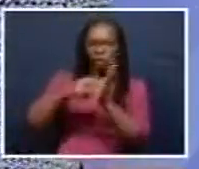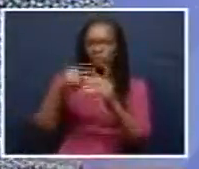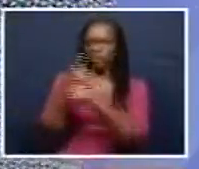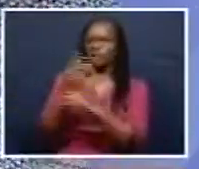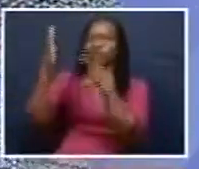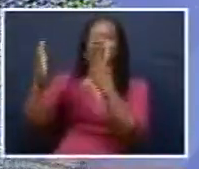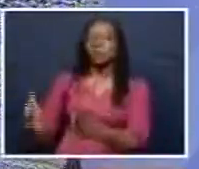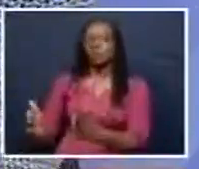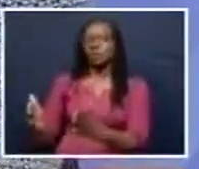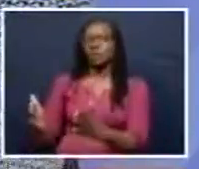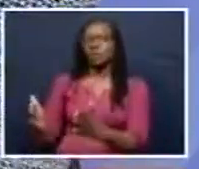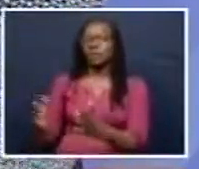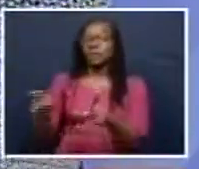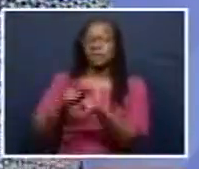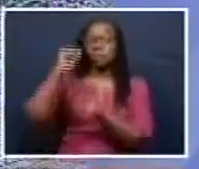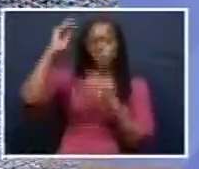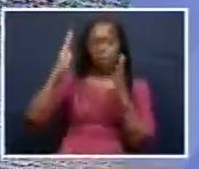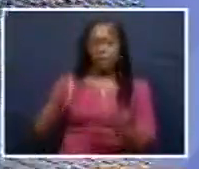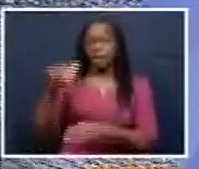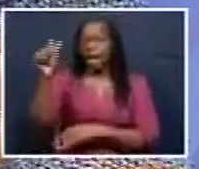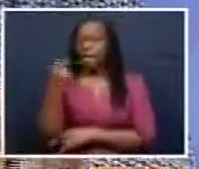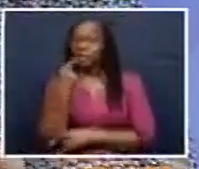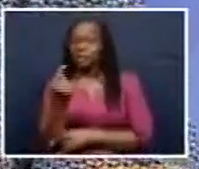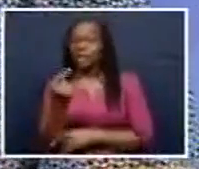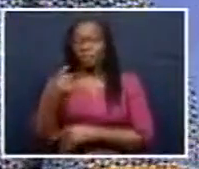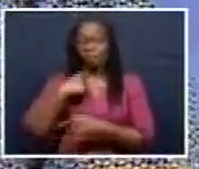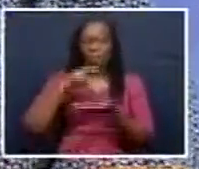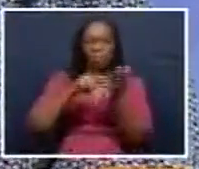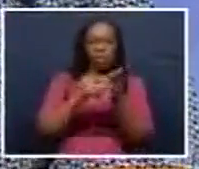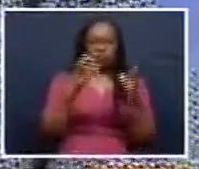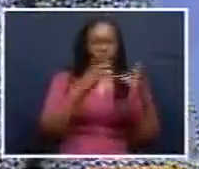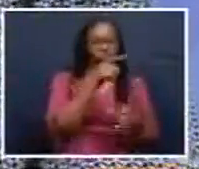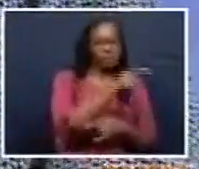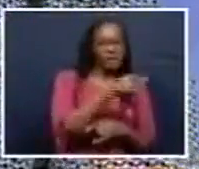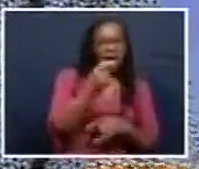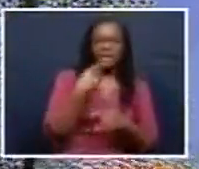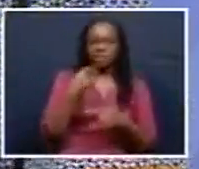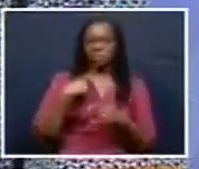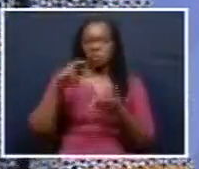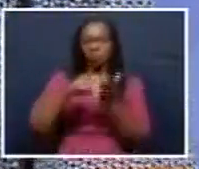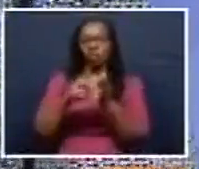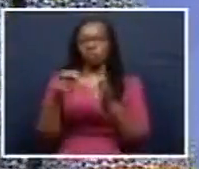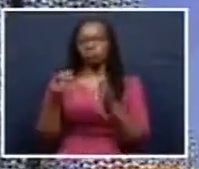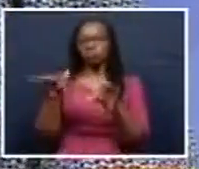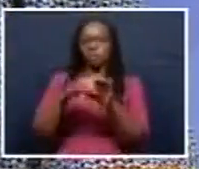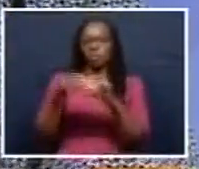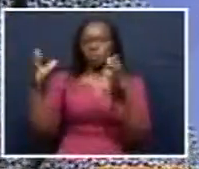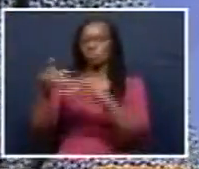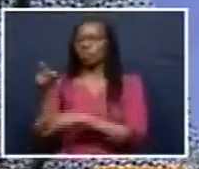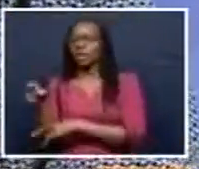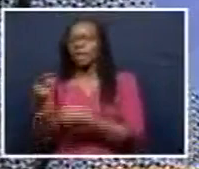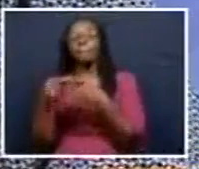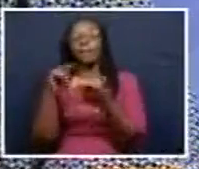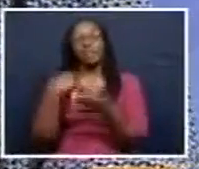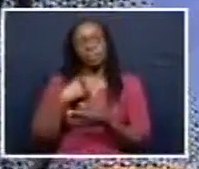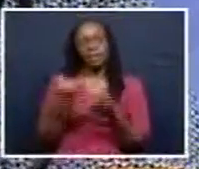na kwa wanasiasa wengine wanasema mimi ni project wa pande hii naam na hiyo ni kwa ajili mimi ni independent mimi ni independent